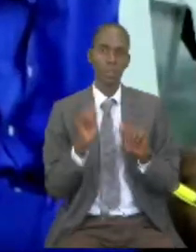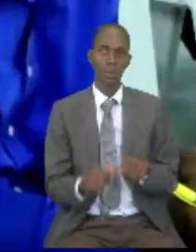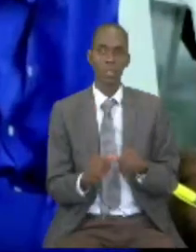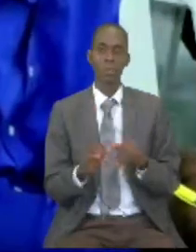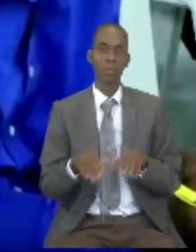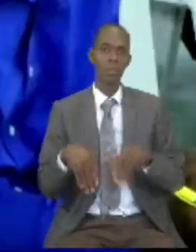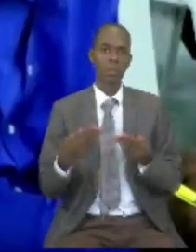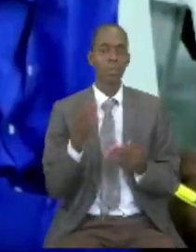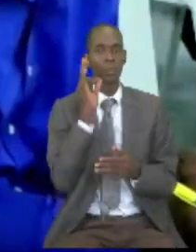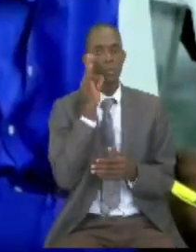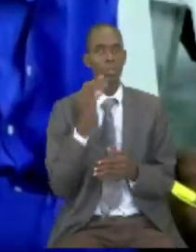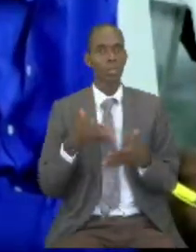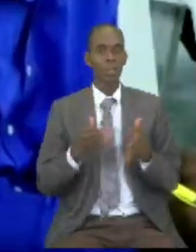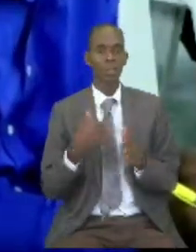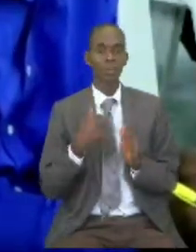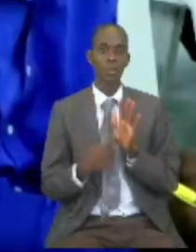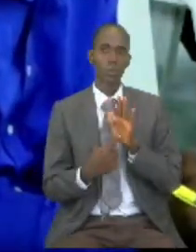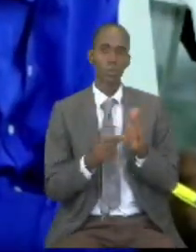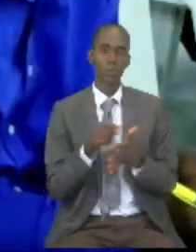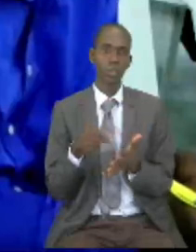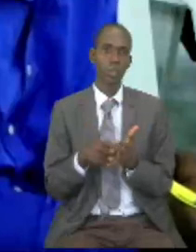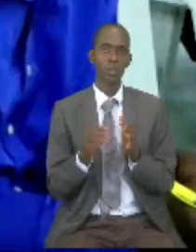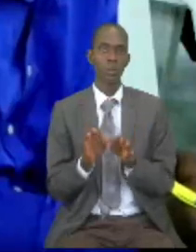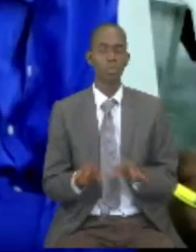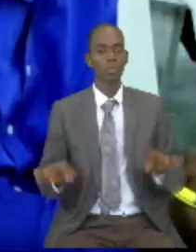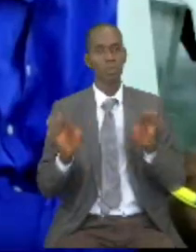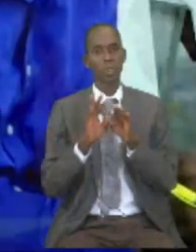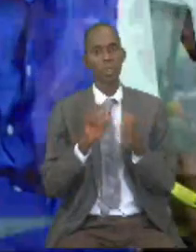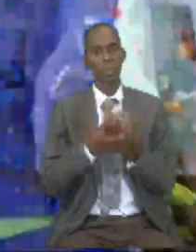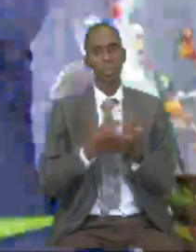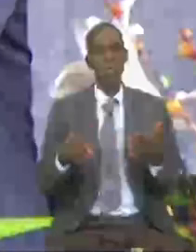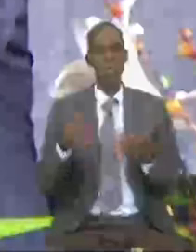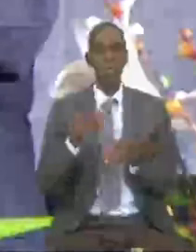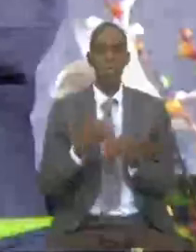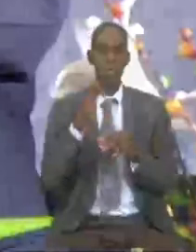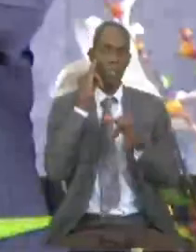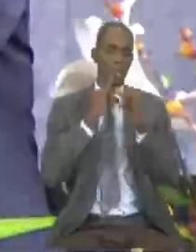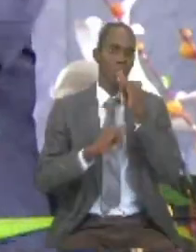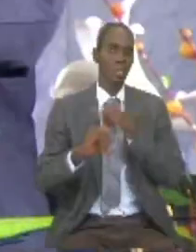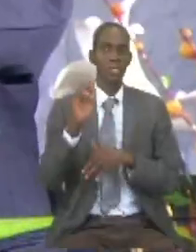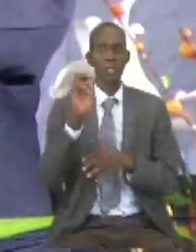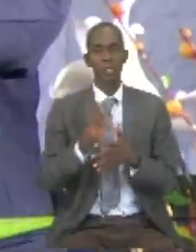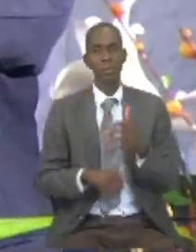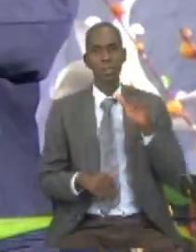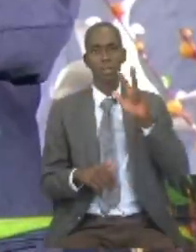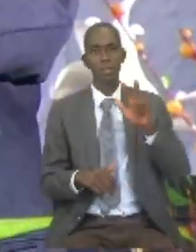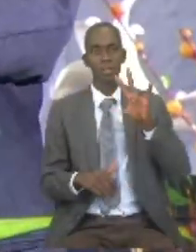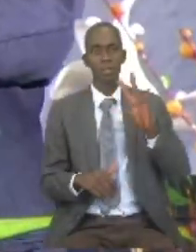porter de fruits. Laissez-moi vous montrer ce verset important en